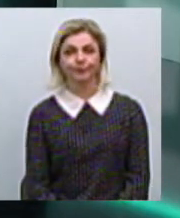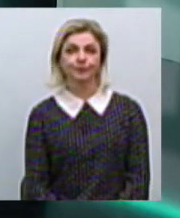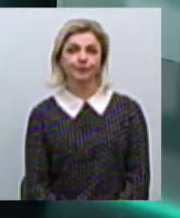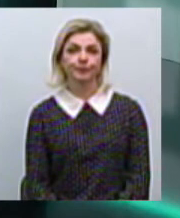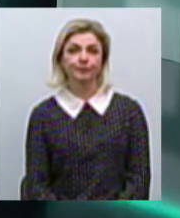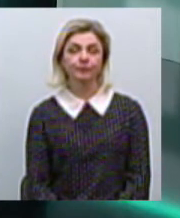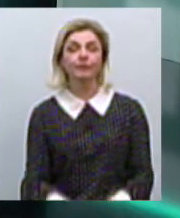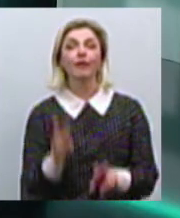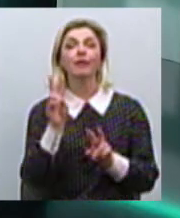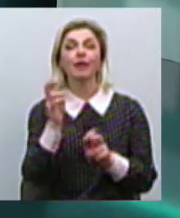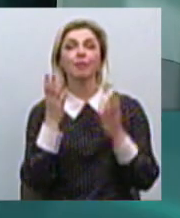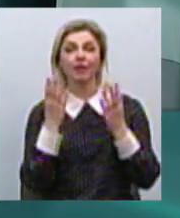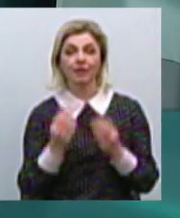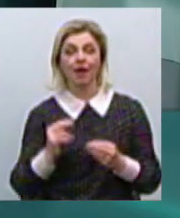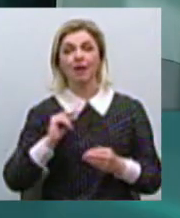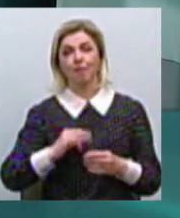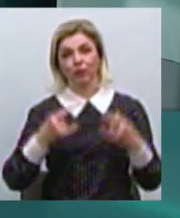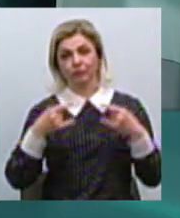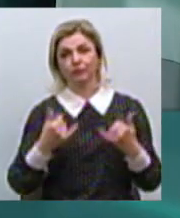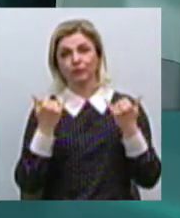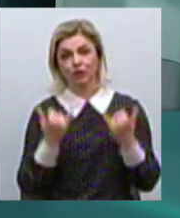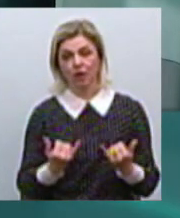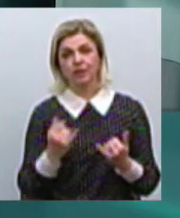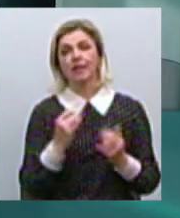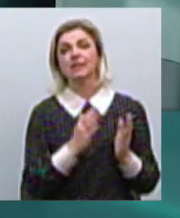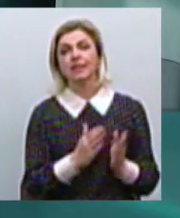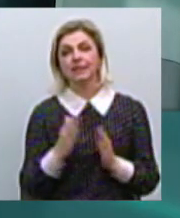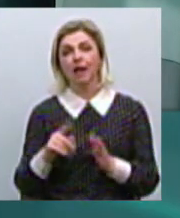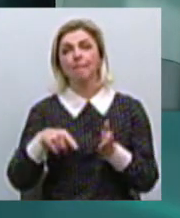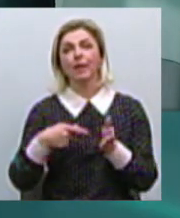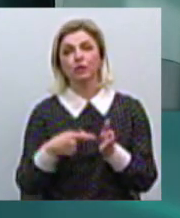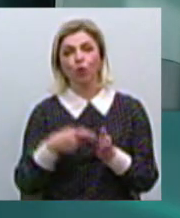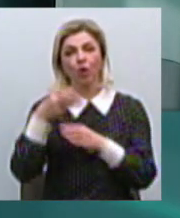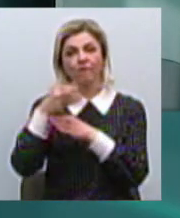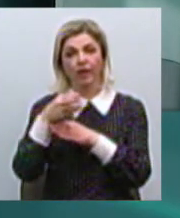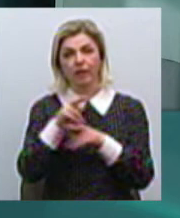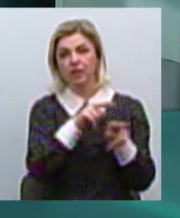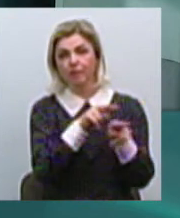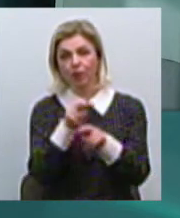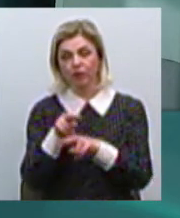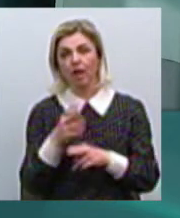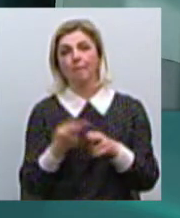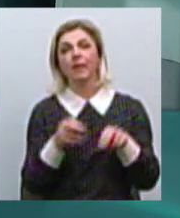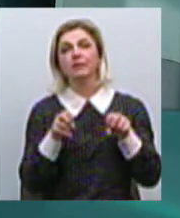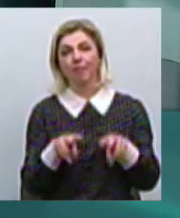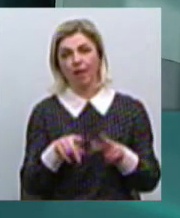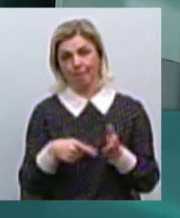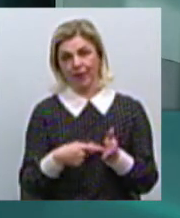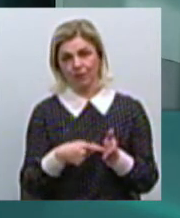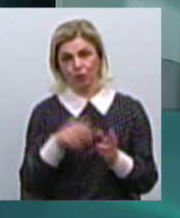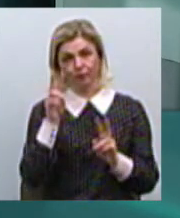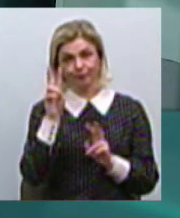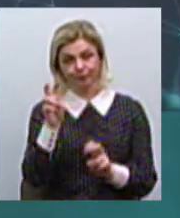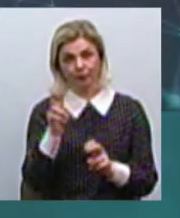Це тема дня. Ми працюємо в прямому ефірі. Тема нашого ефіру – система міського відеоспостереження «Безпечне місто». Будь